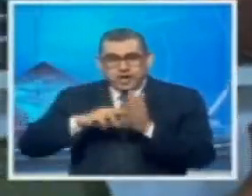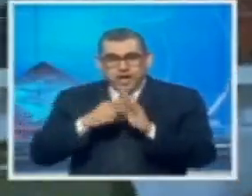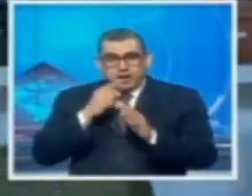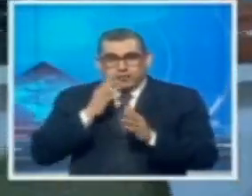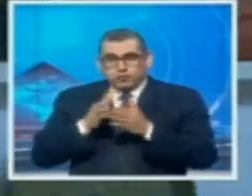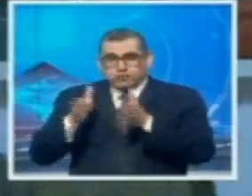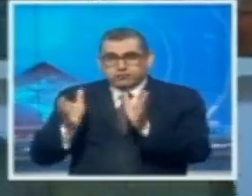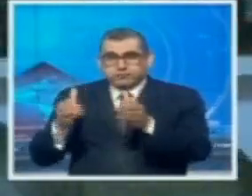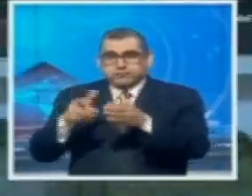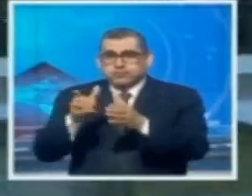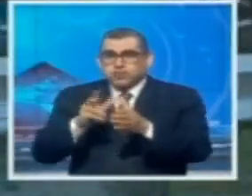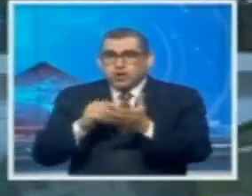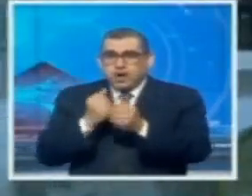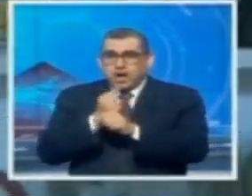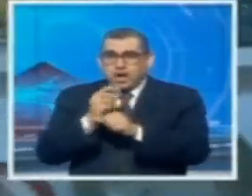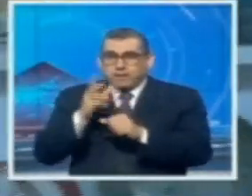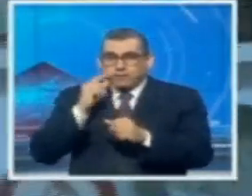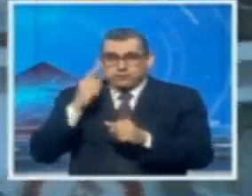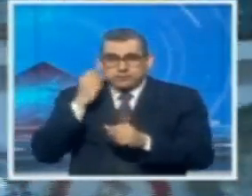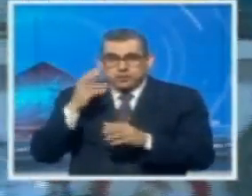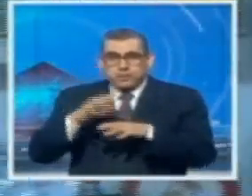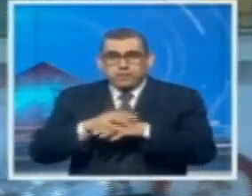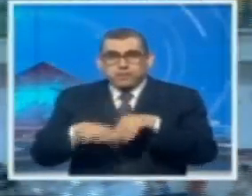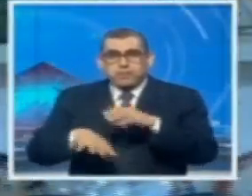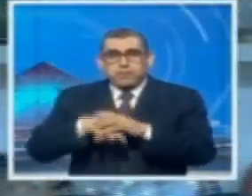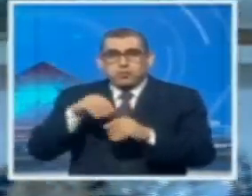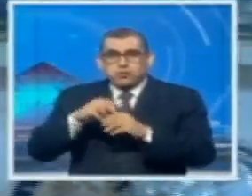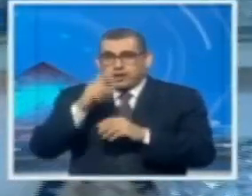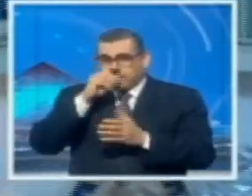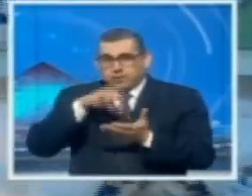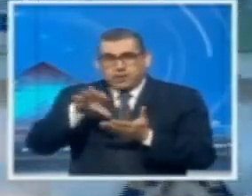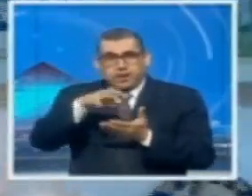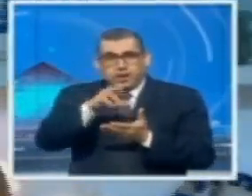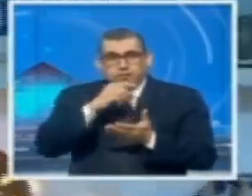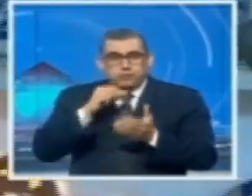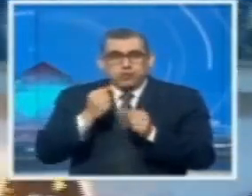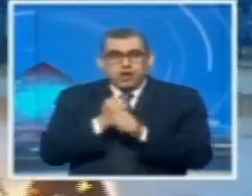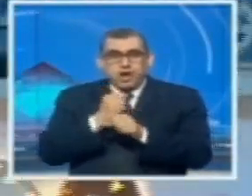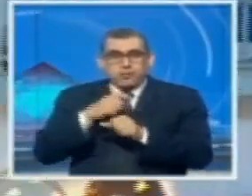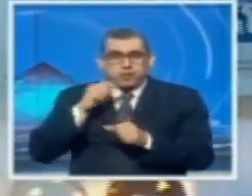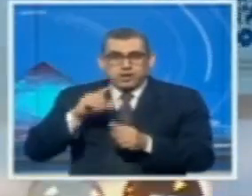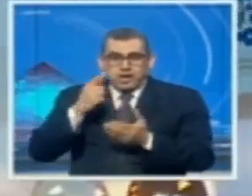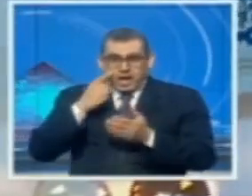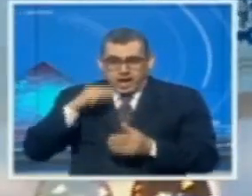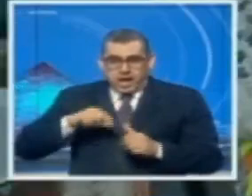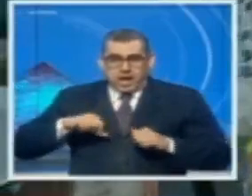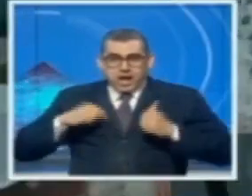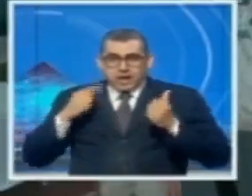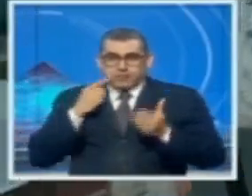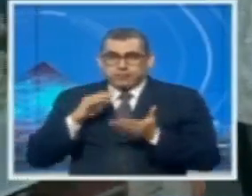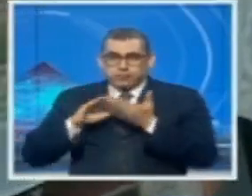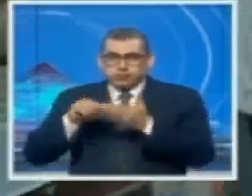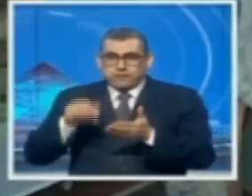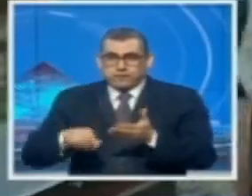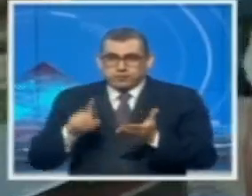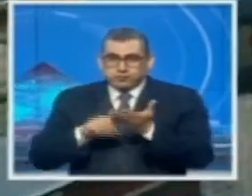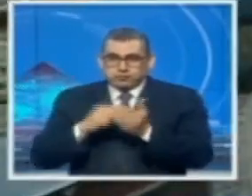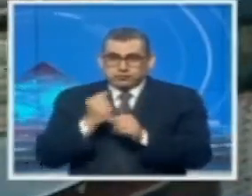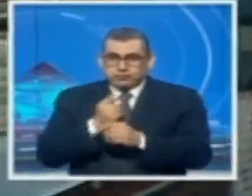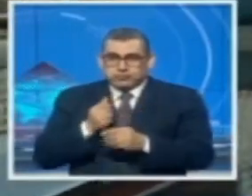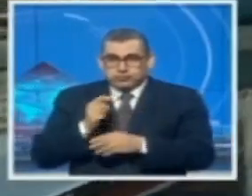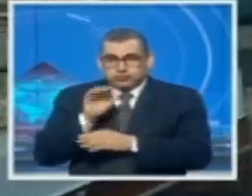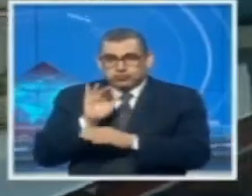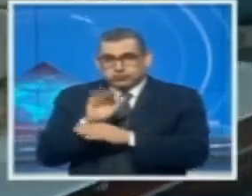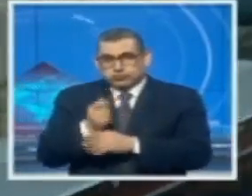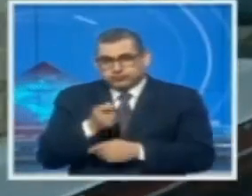جناح مخصص لمنتجات أصحاب المشروعات من قرى ومراكز المبادرة الرئاسية حياة كريمة الذين تم تمويل